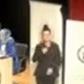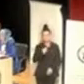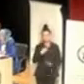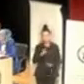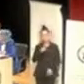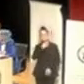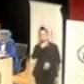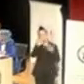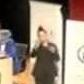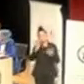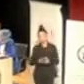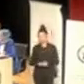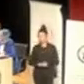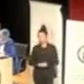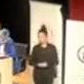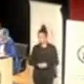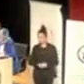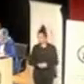Teşekkür